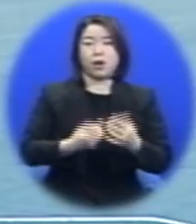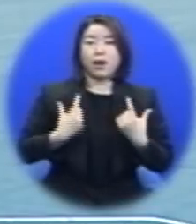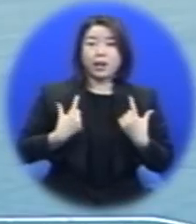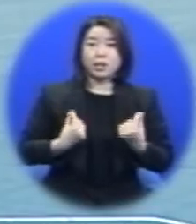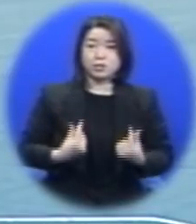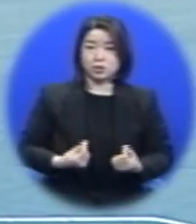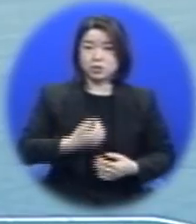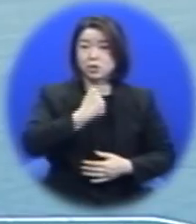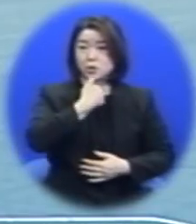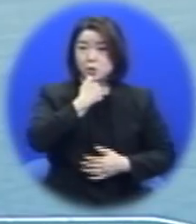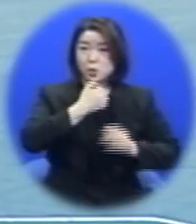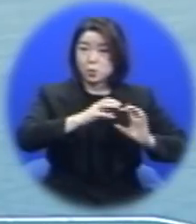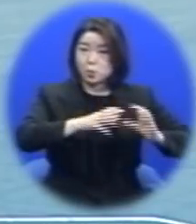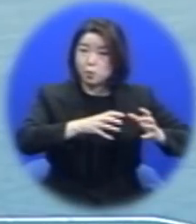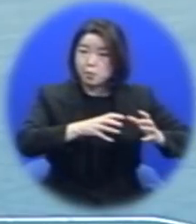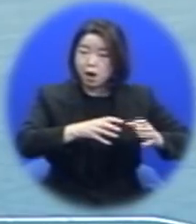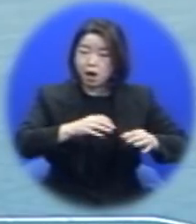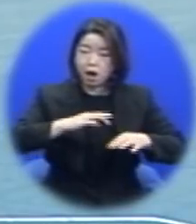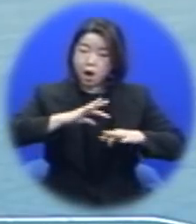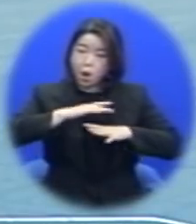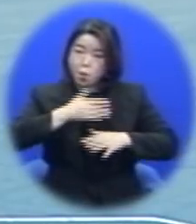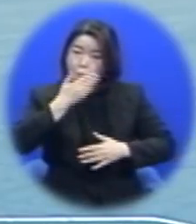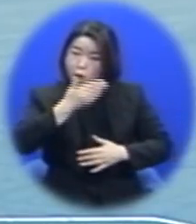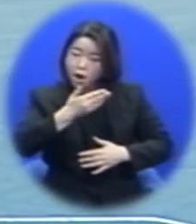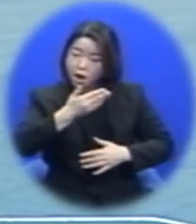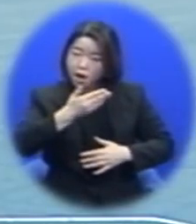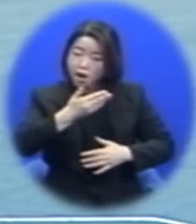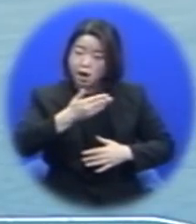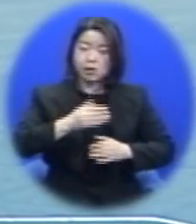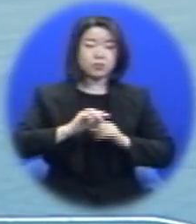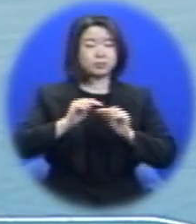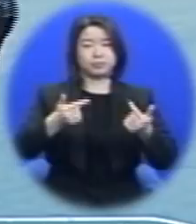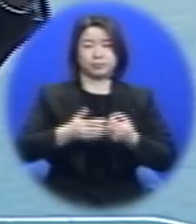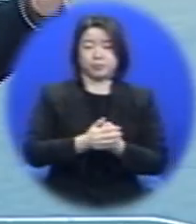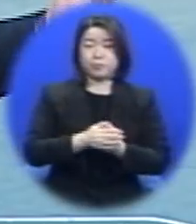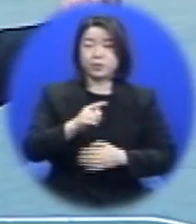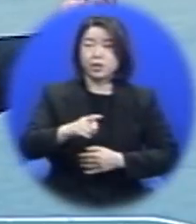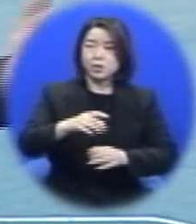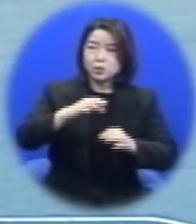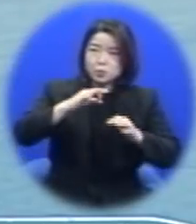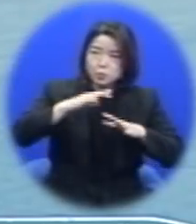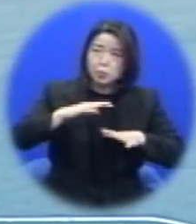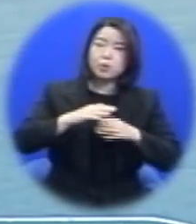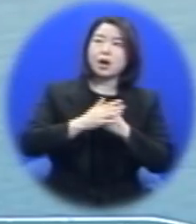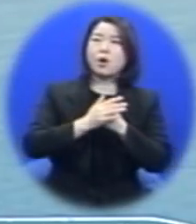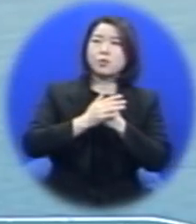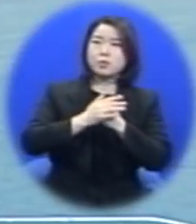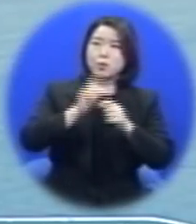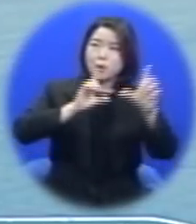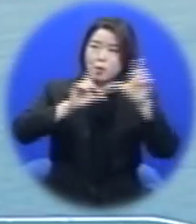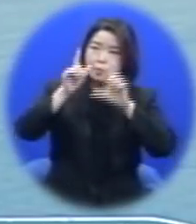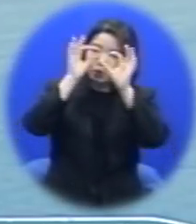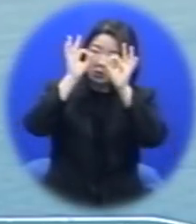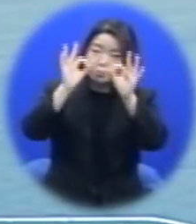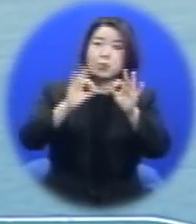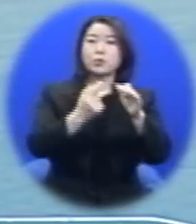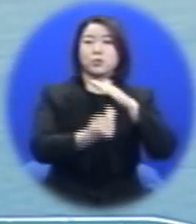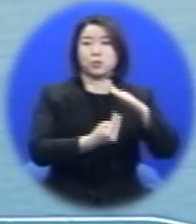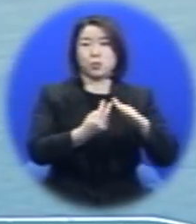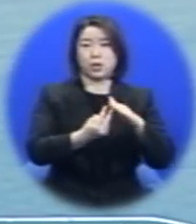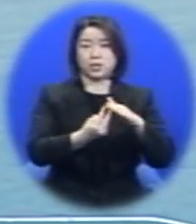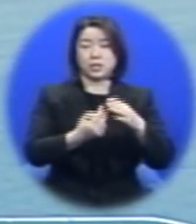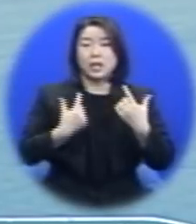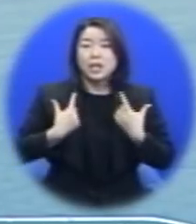여전히 로마 제국을 두려워할 수 있었겠습니까? 그 놀라운 광경을 보았던 요한이